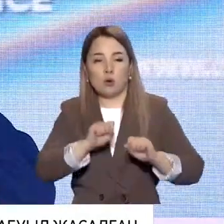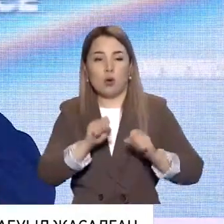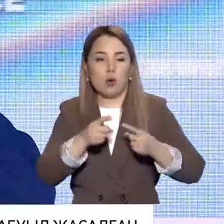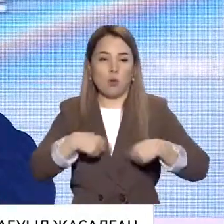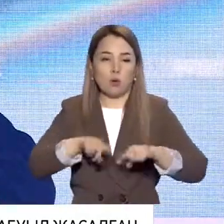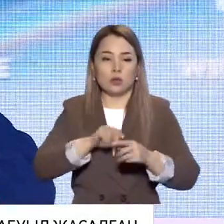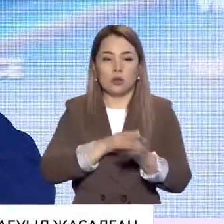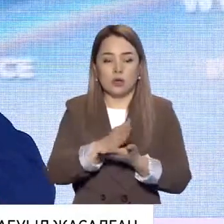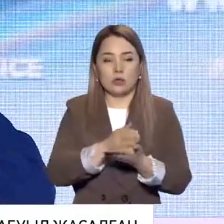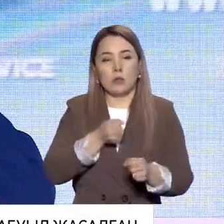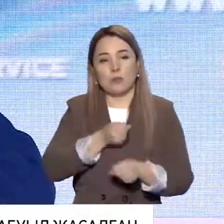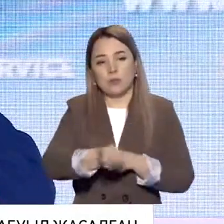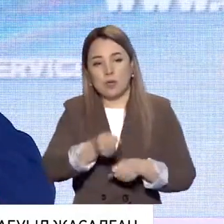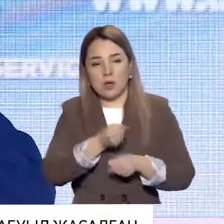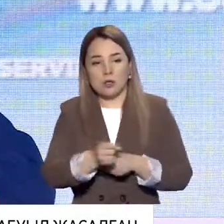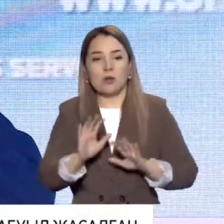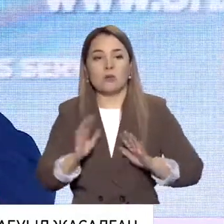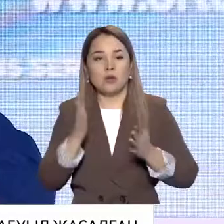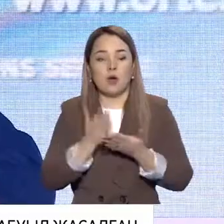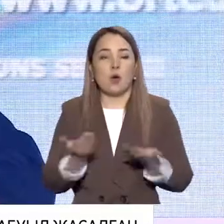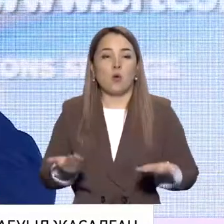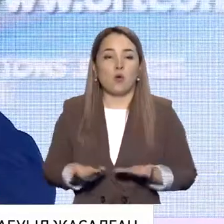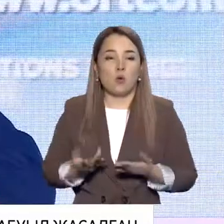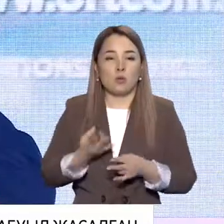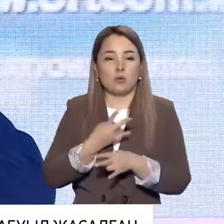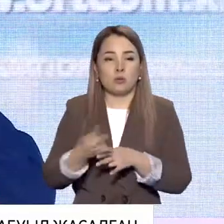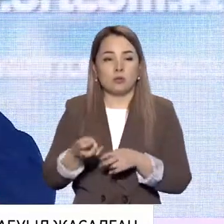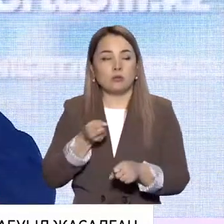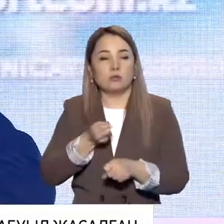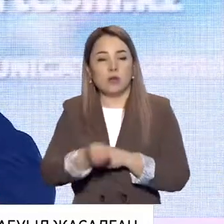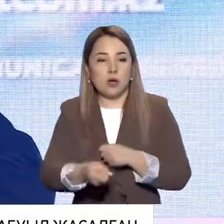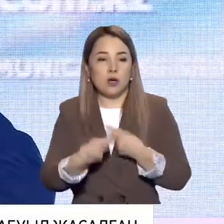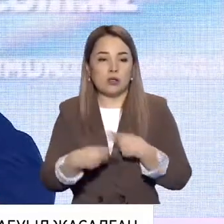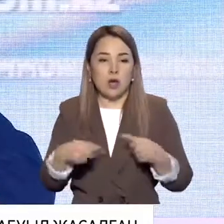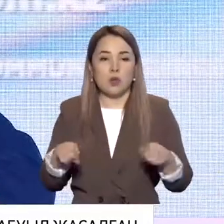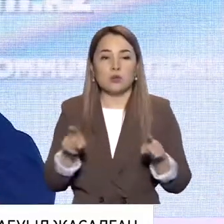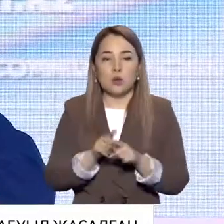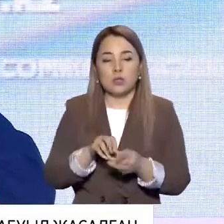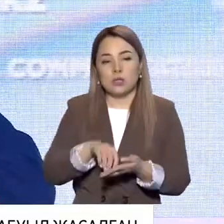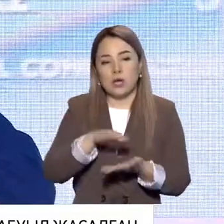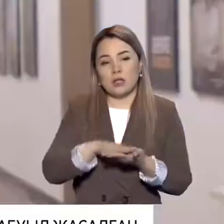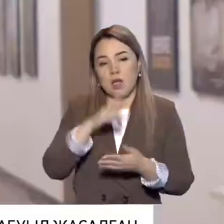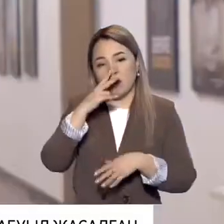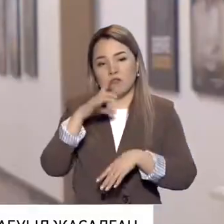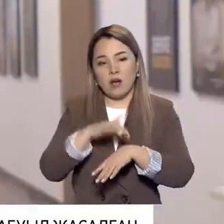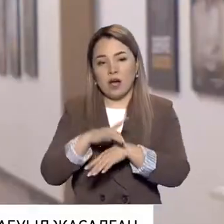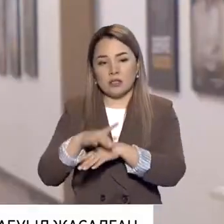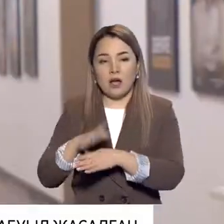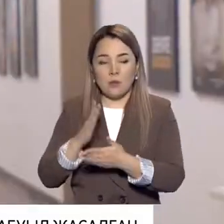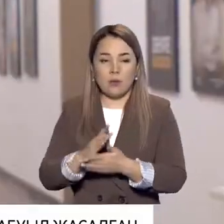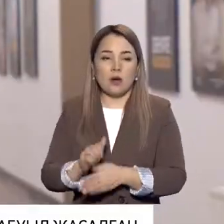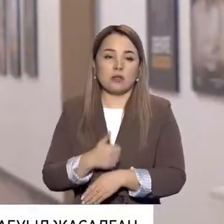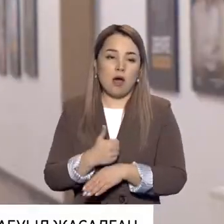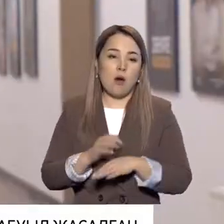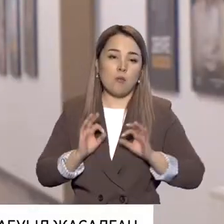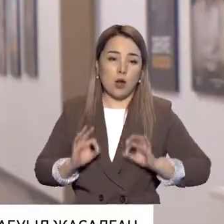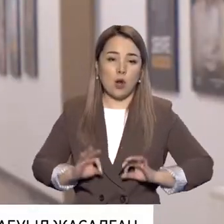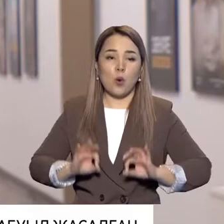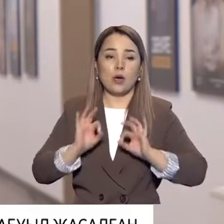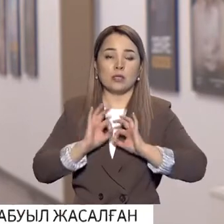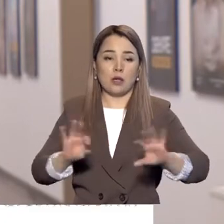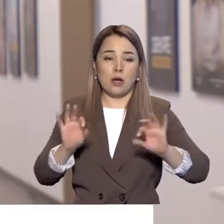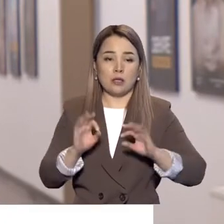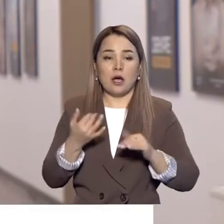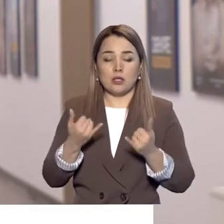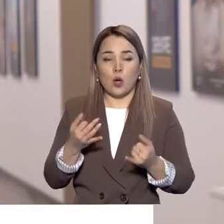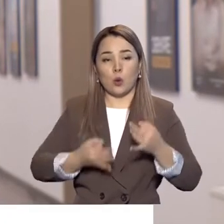қызметкерлеріне күш қолдану және олардың өміріне қол соғу фактілері бойынша тіркелді. Ал бас прокуратураның мәліметі бойынша,